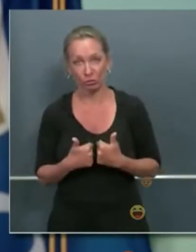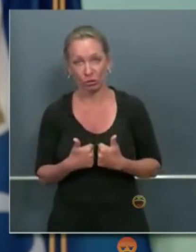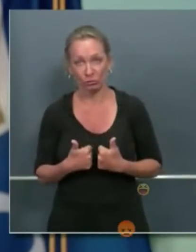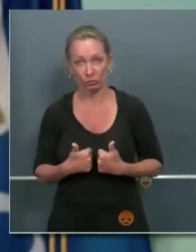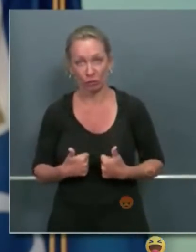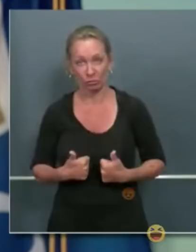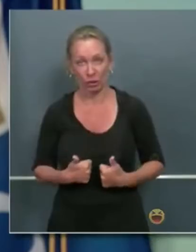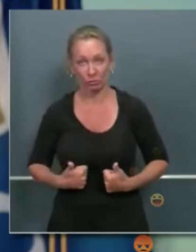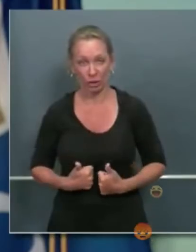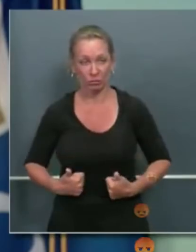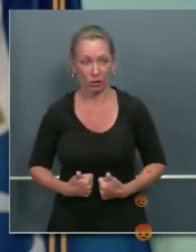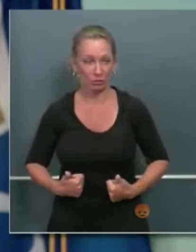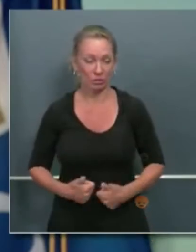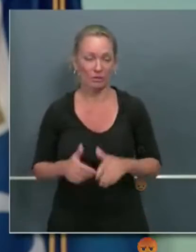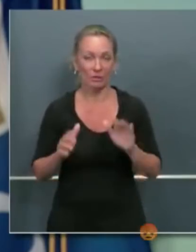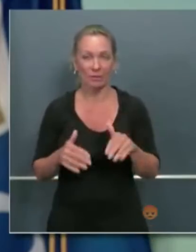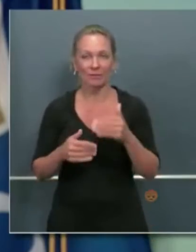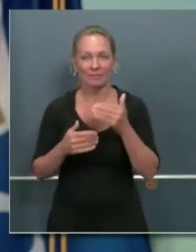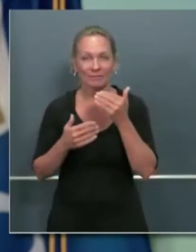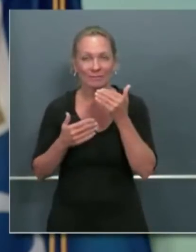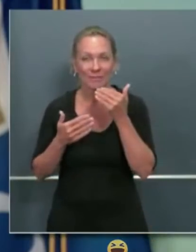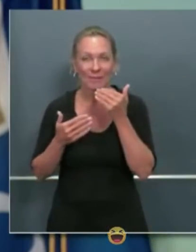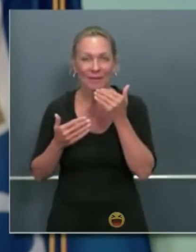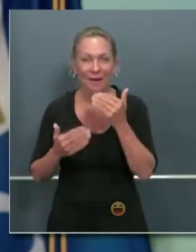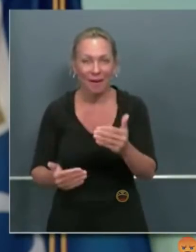còn không có cái lực lượng nào đủ để mà có thể